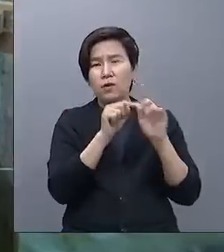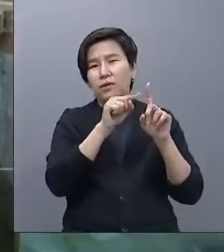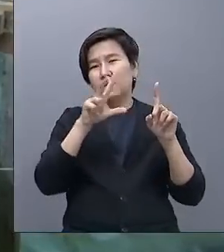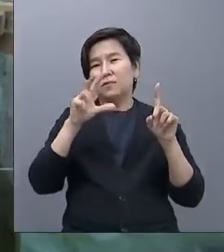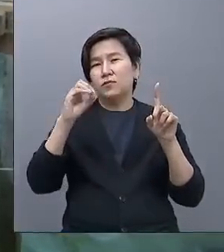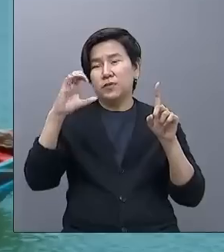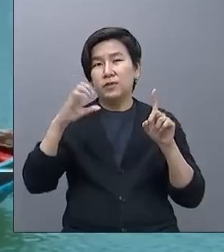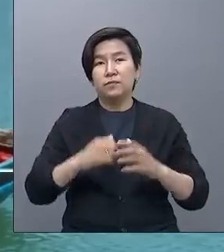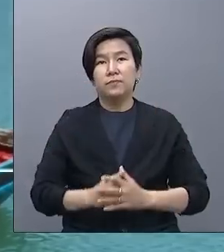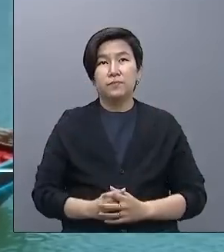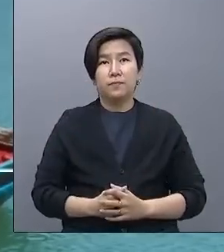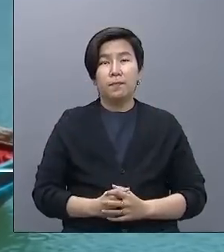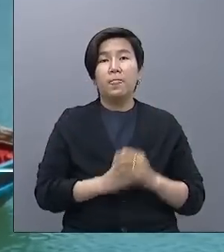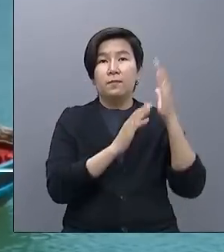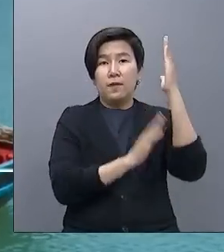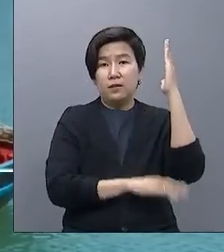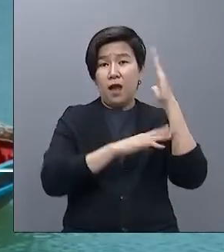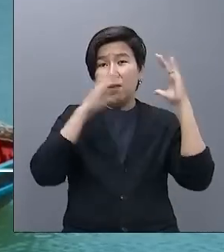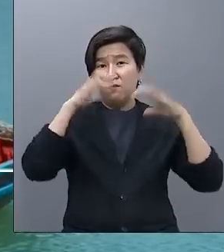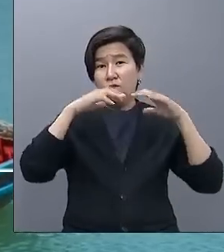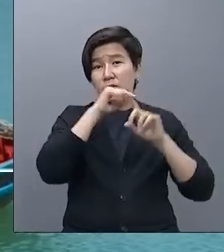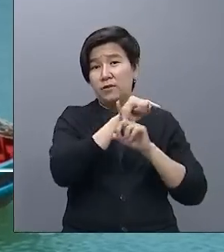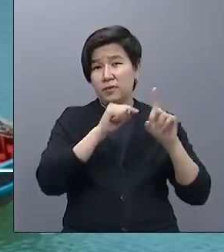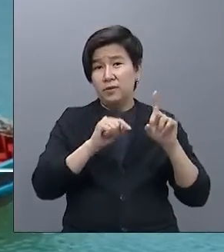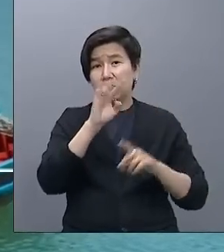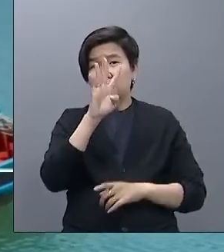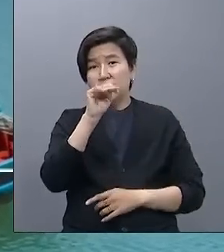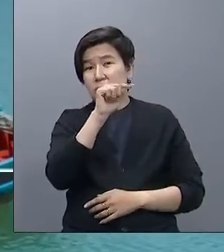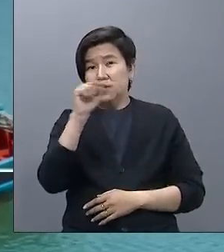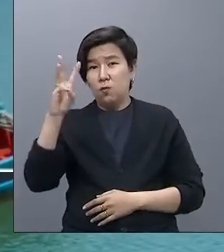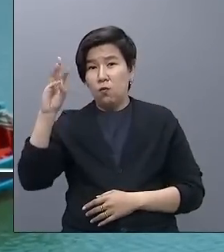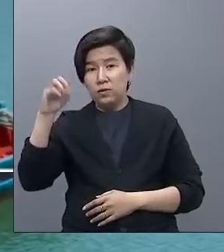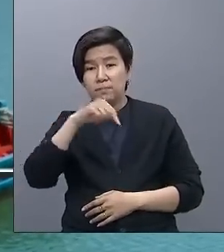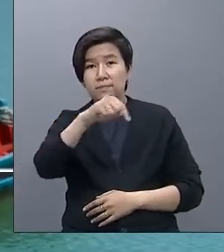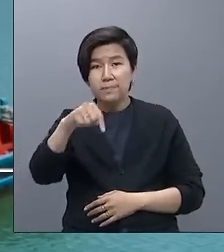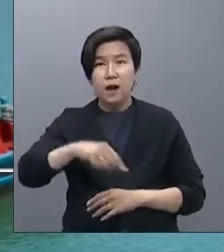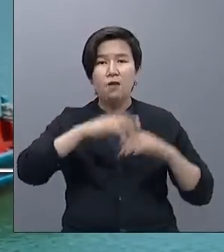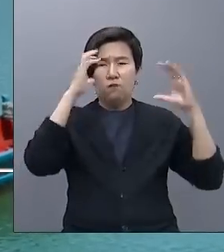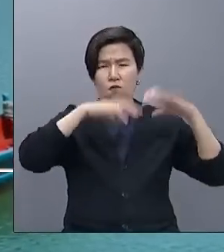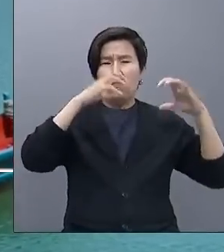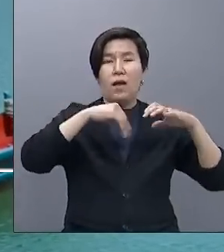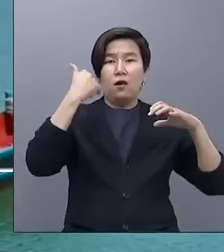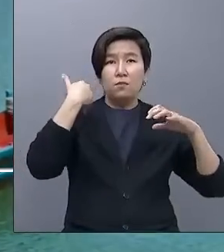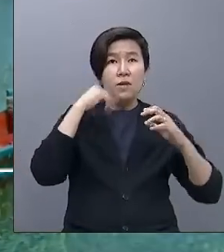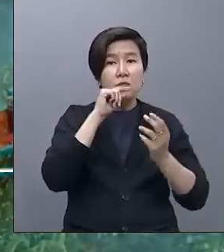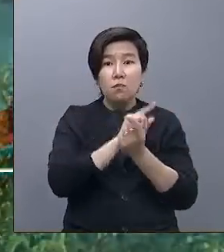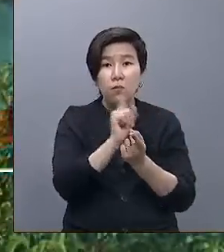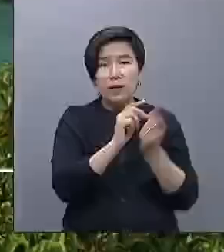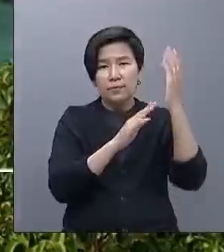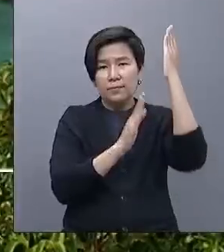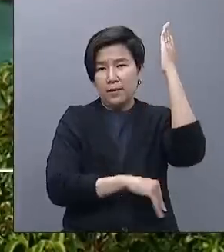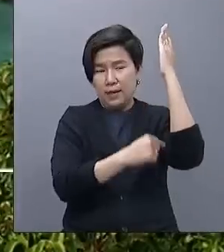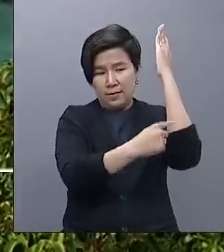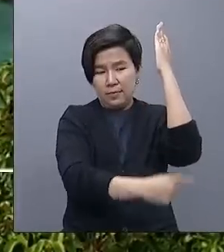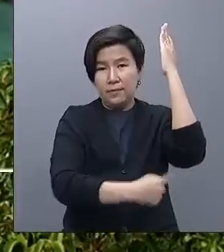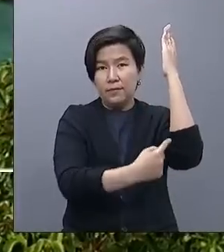ศาภาคใต้มีฝนฟ้าคะนอง 40-60% ของพื้นที่มีฝนตกหนักบางแห่งส่วนมากทางตอนล่างของภา